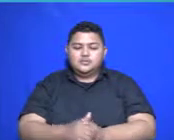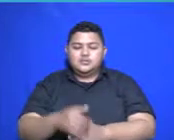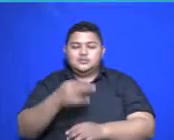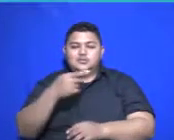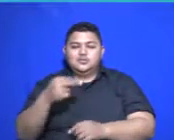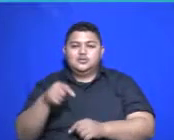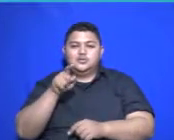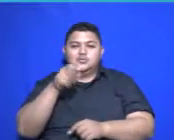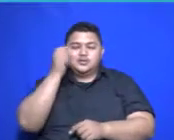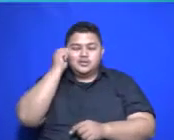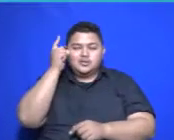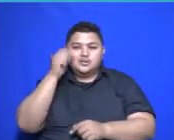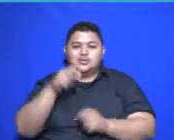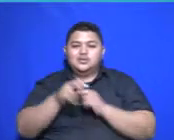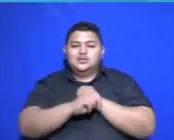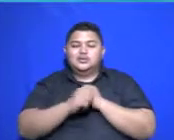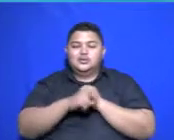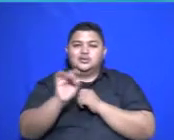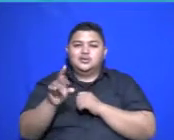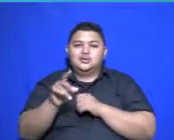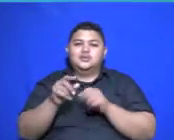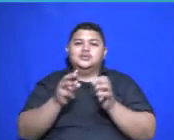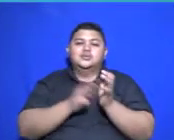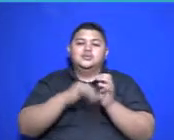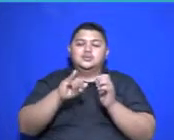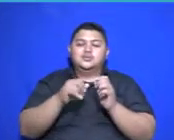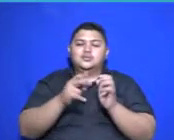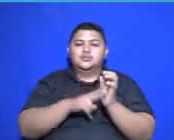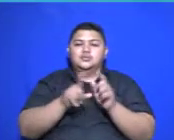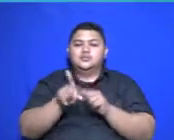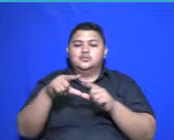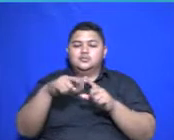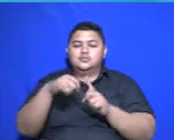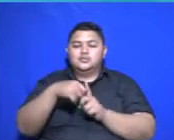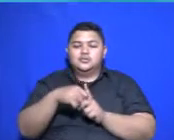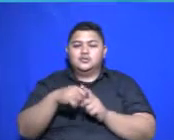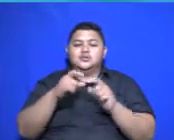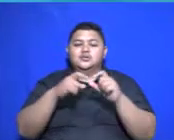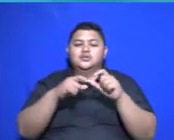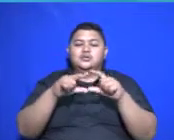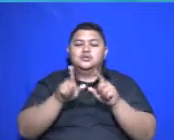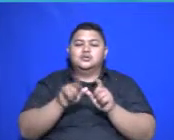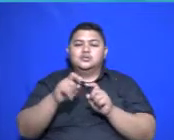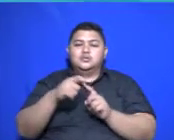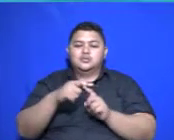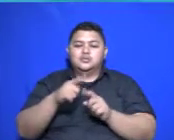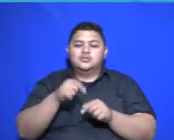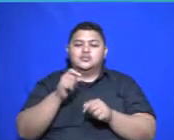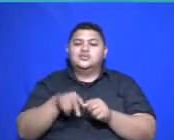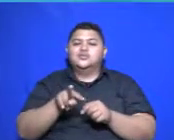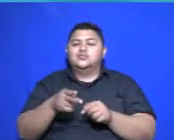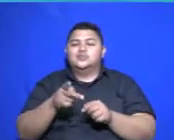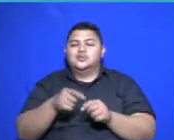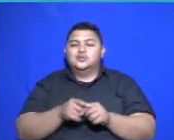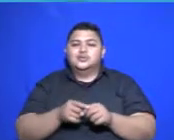sawit. Minyak sawit di Indonesia ini dari inovasi ini bisa dirubah menjadi bahan bakar